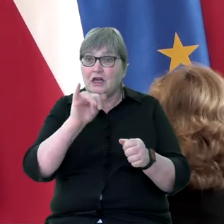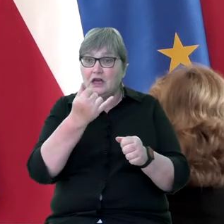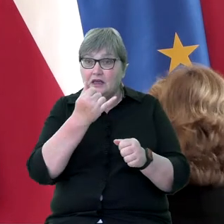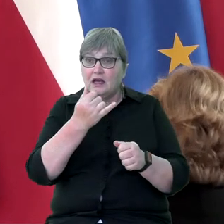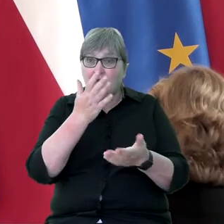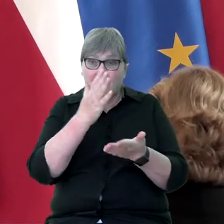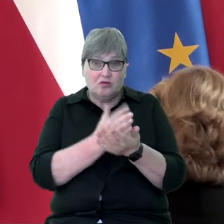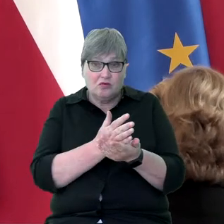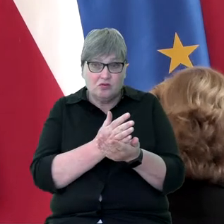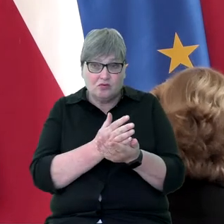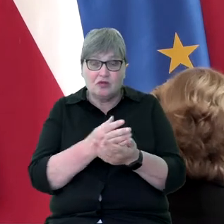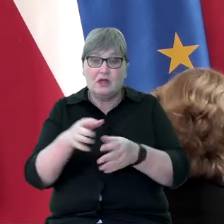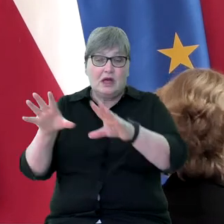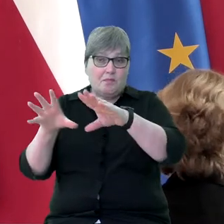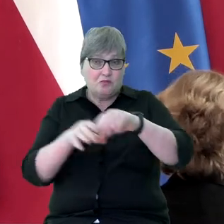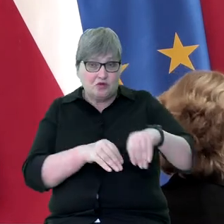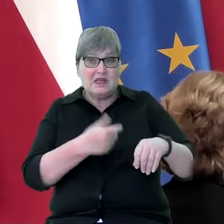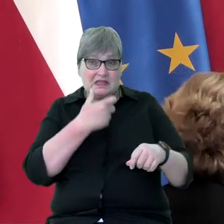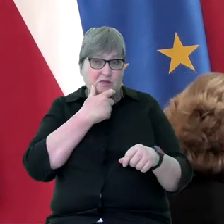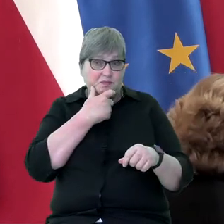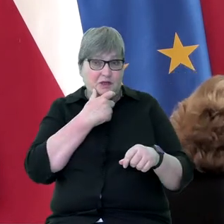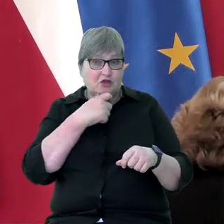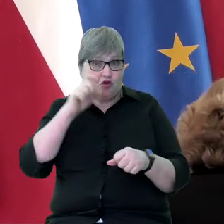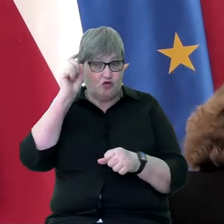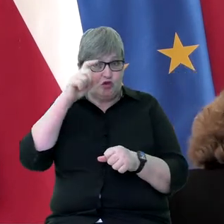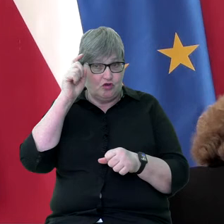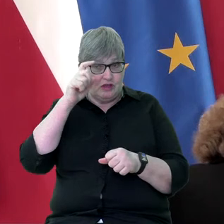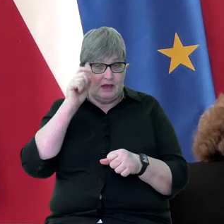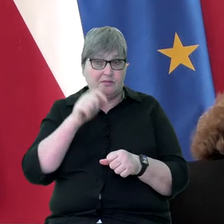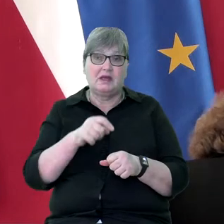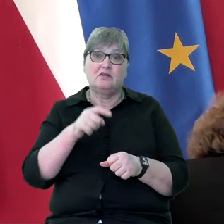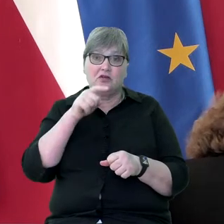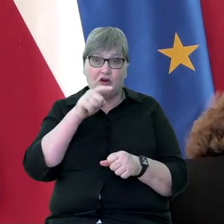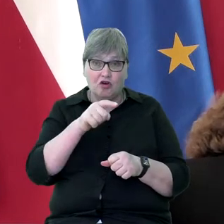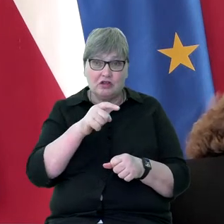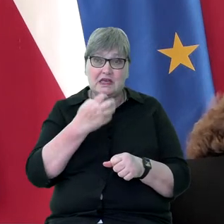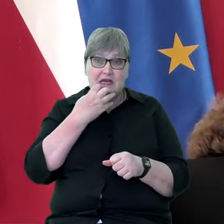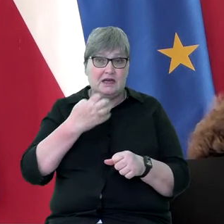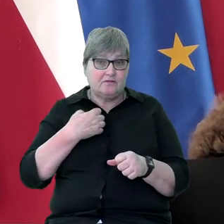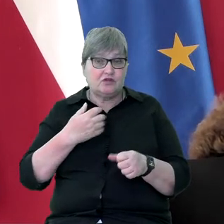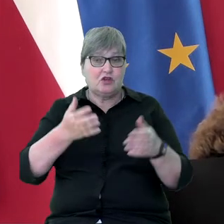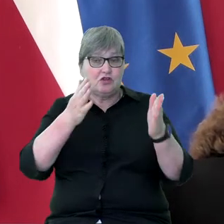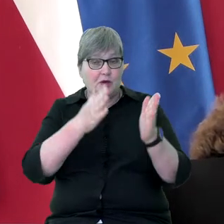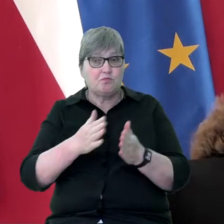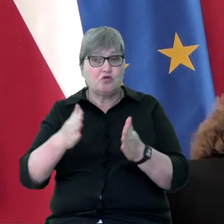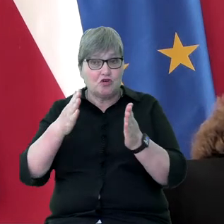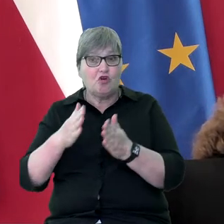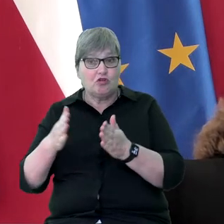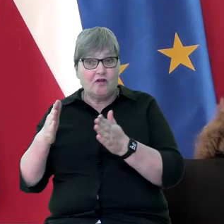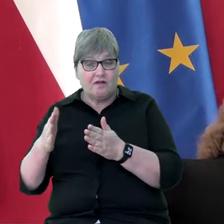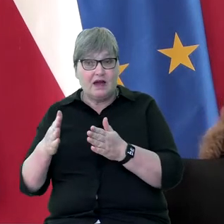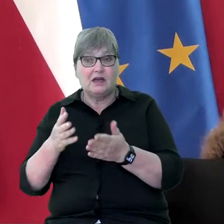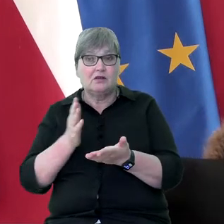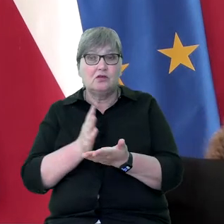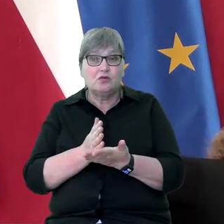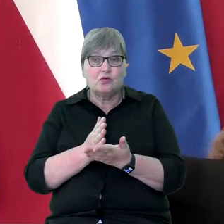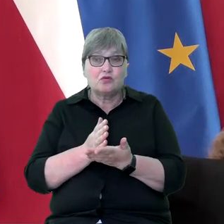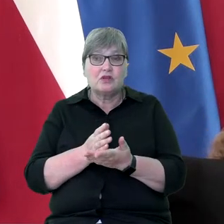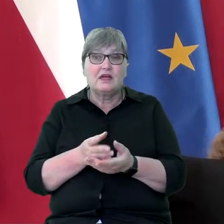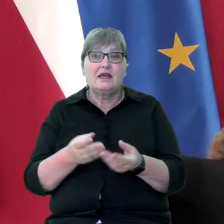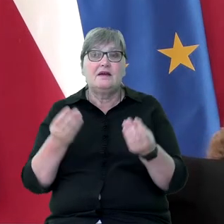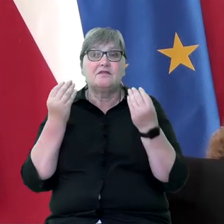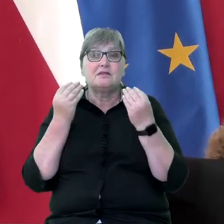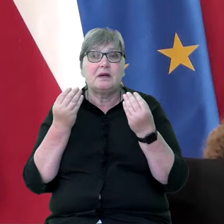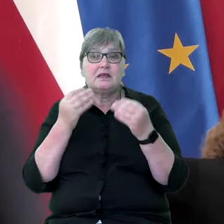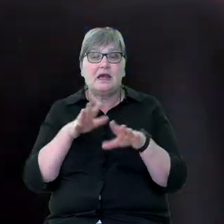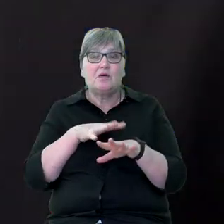włączone do Rzeszy, ponieważ oni stworzyli w ramach tego Towarzystwa Ubezpieczeniowego jakiś taki bardzo znakomity system